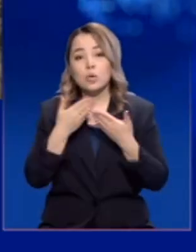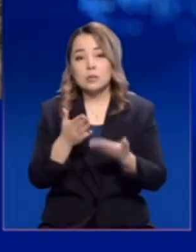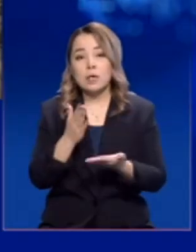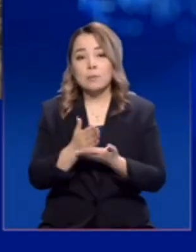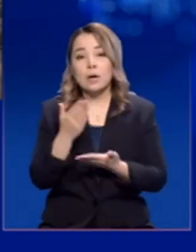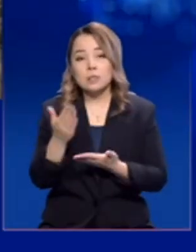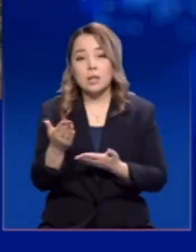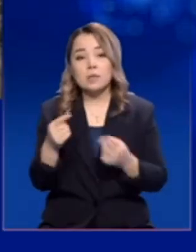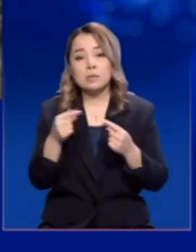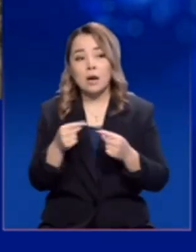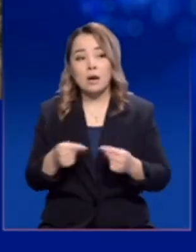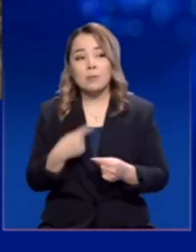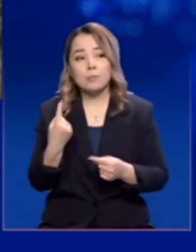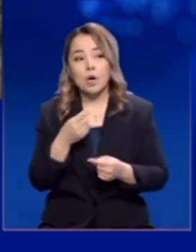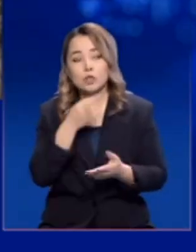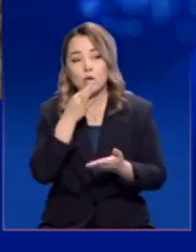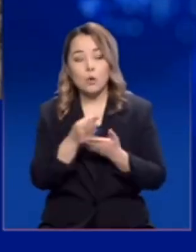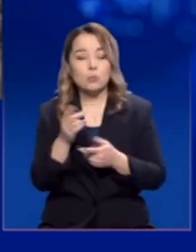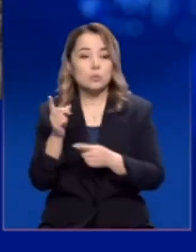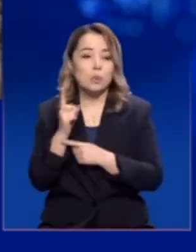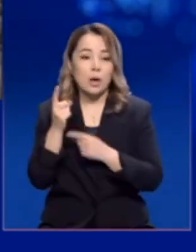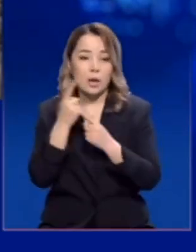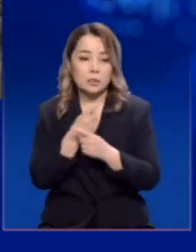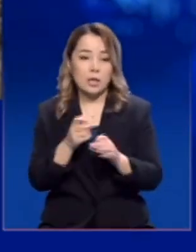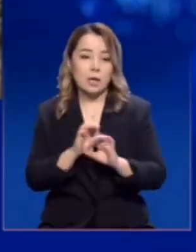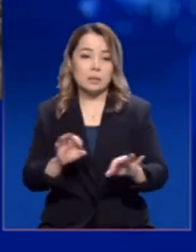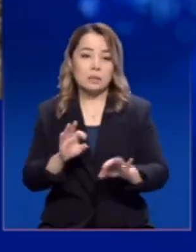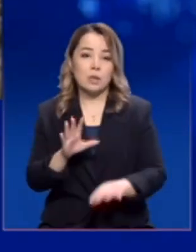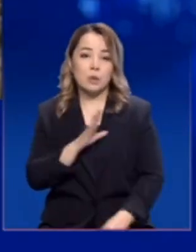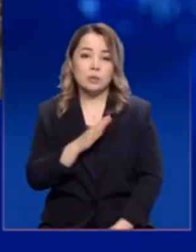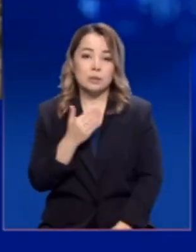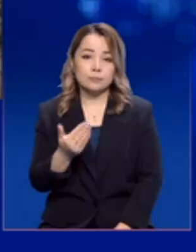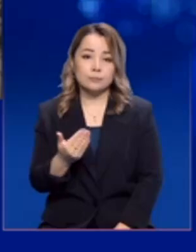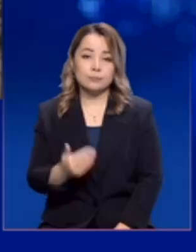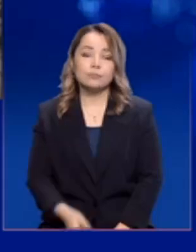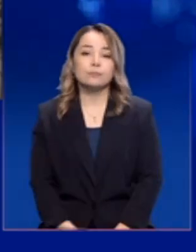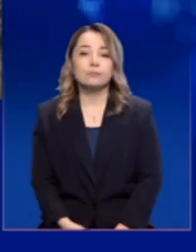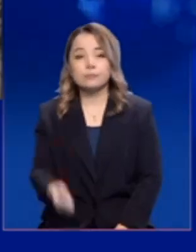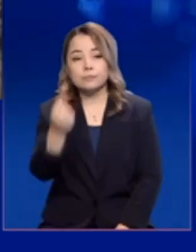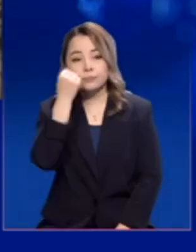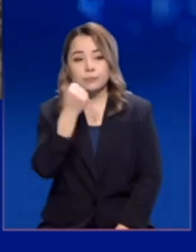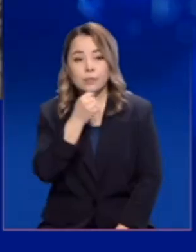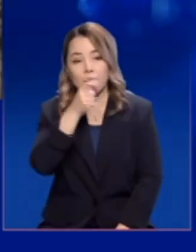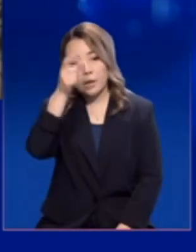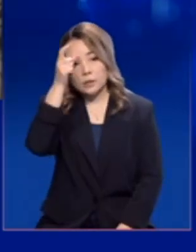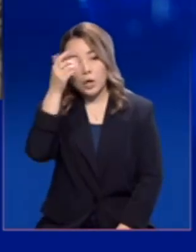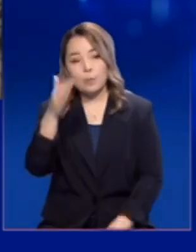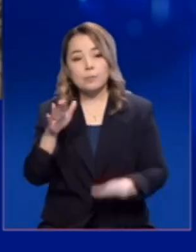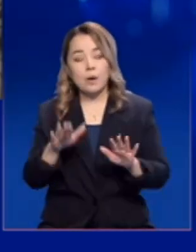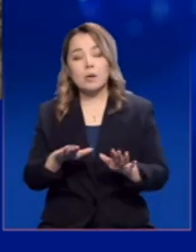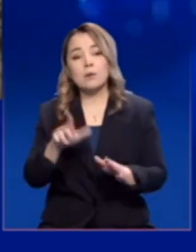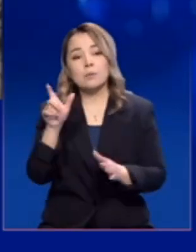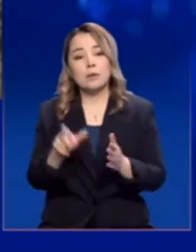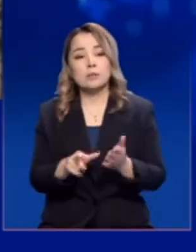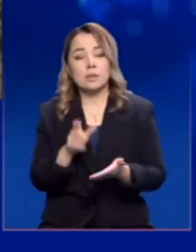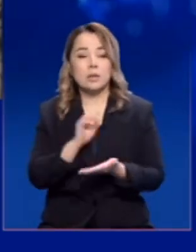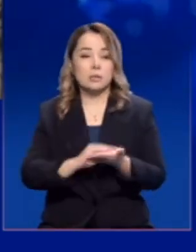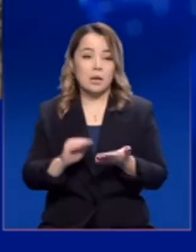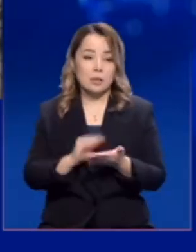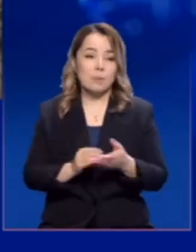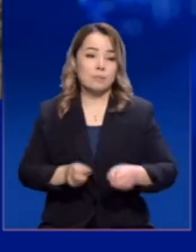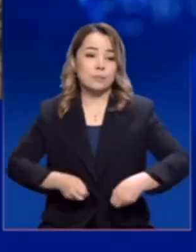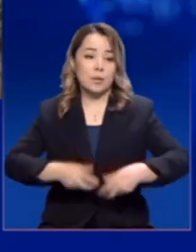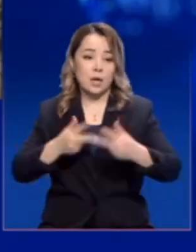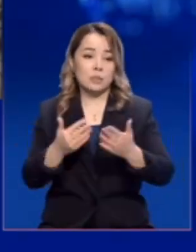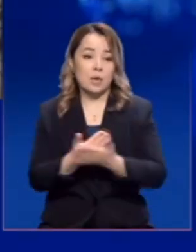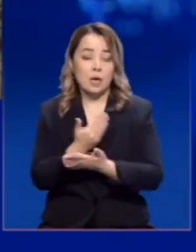салғанын және нақты бір жауап күтіп отырғанын білдірді. Альбина. Рахмет. Түркиядан тілшіміз Айдос Әшімұлы байланысқа шыққан